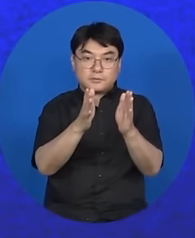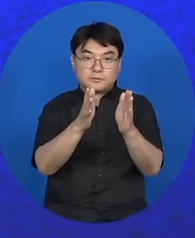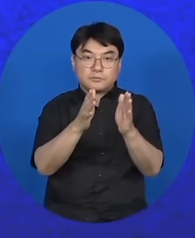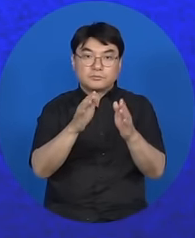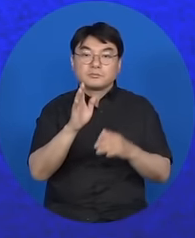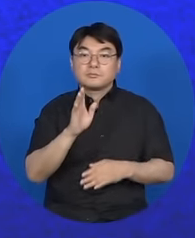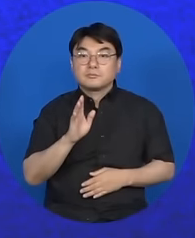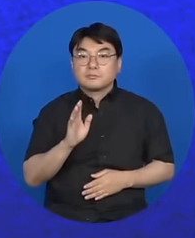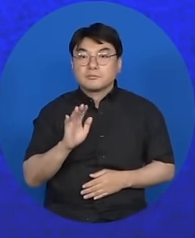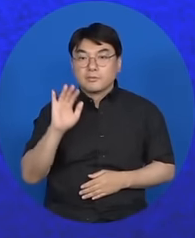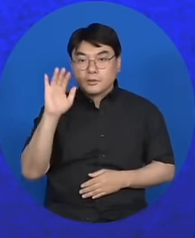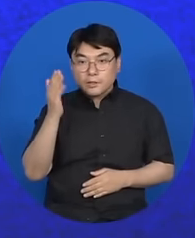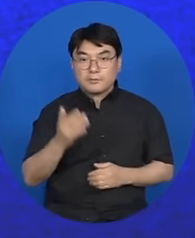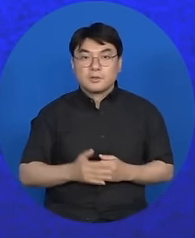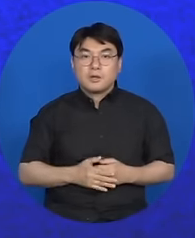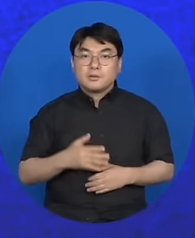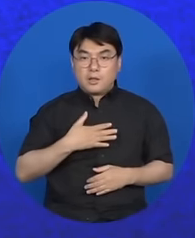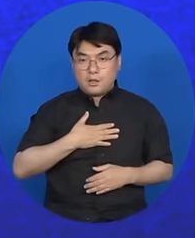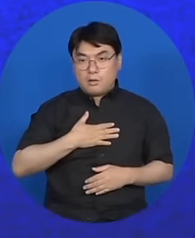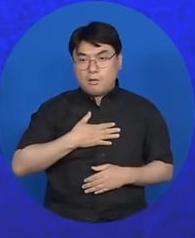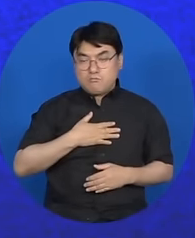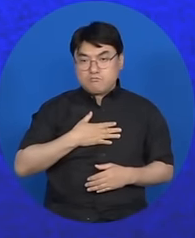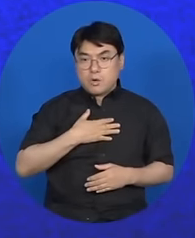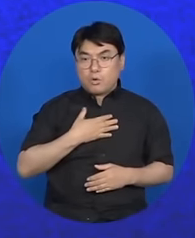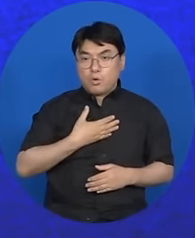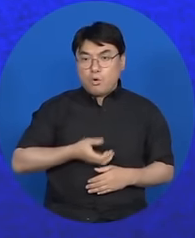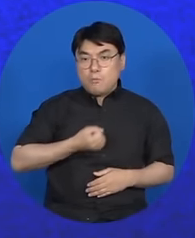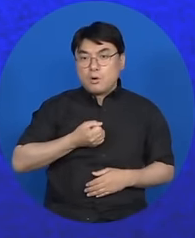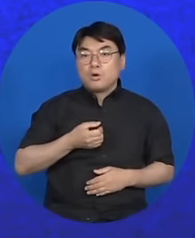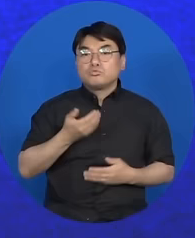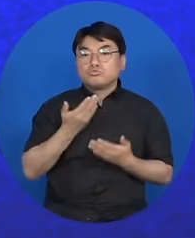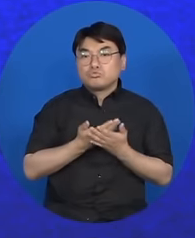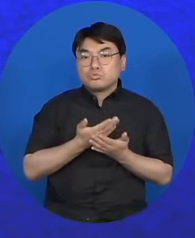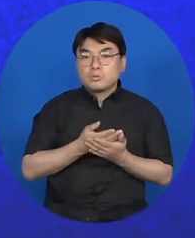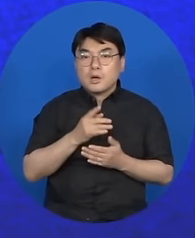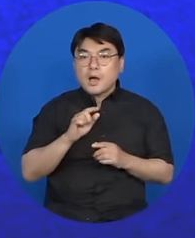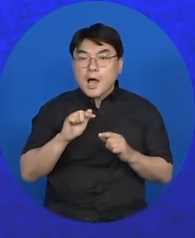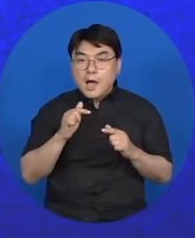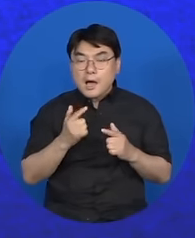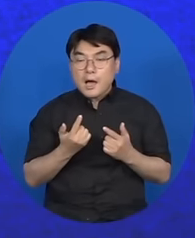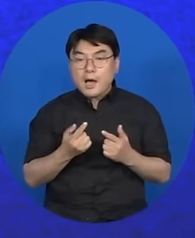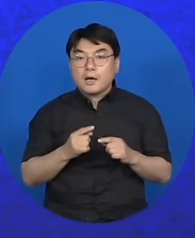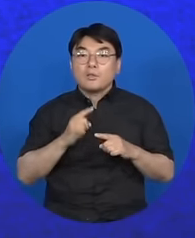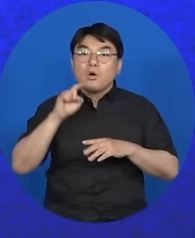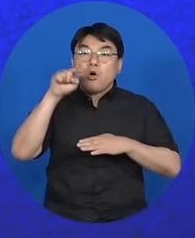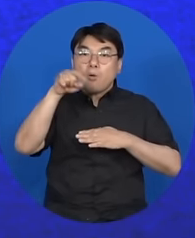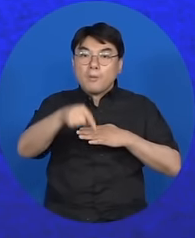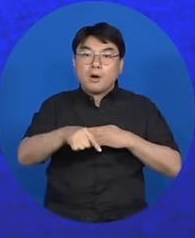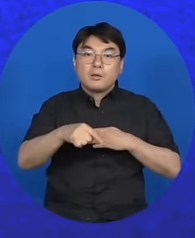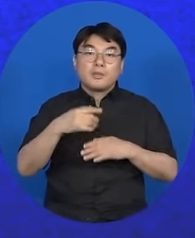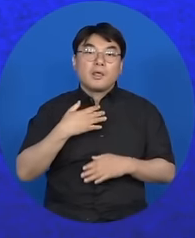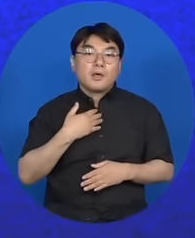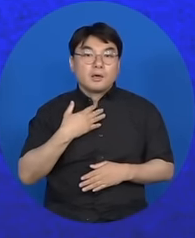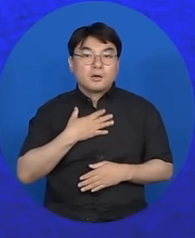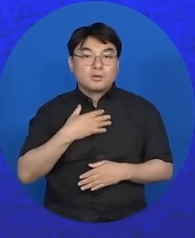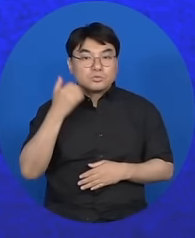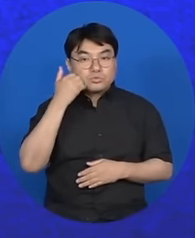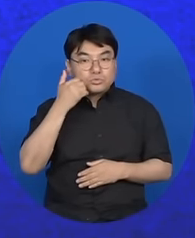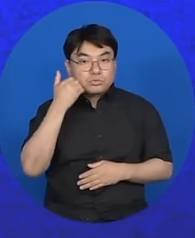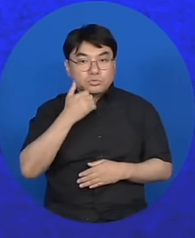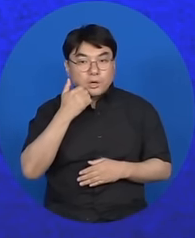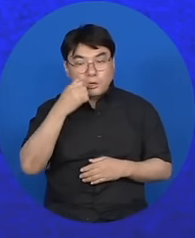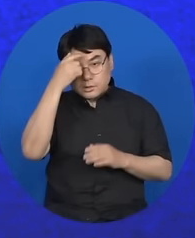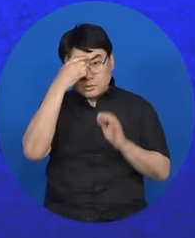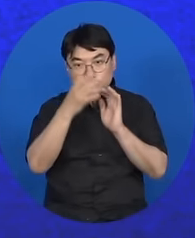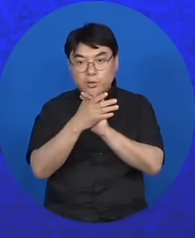기도 응답해 주세요, 내 것만 채워주세요 라고 거기에 그치지 않고 내가 누군가의 기도의 응답의 통로가